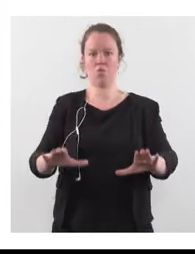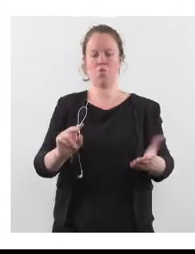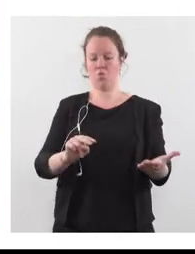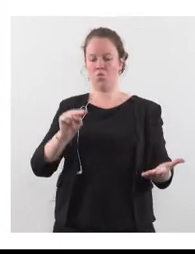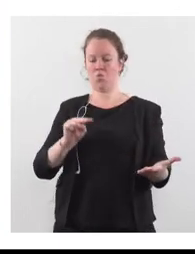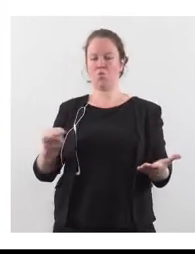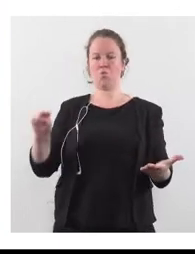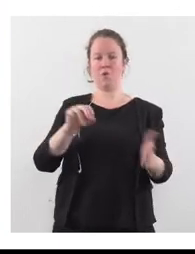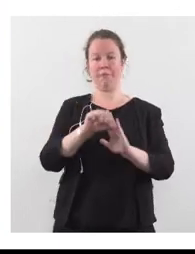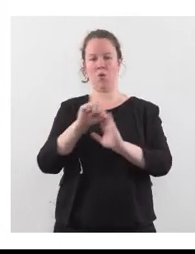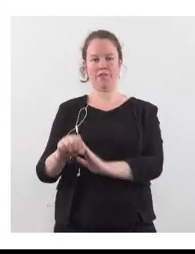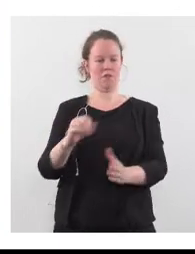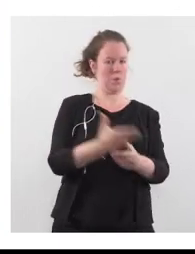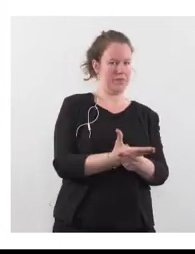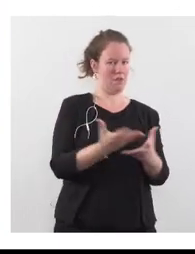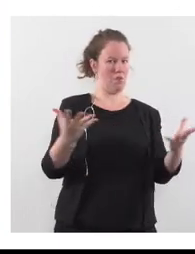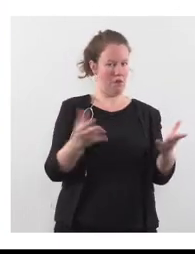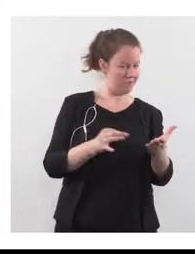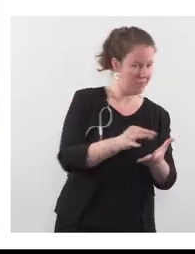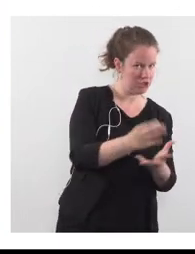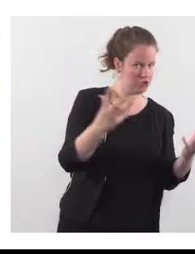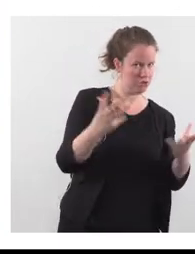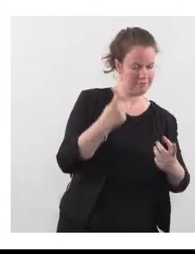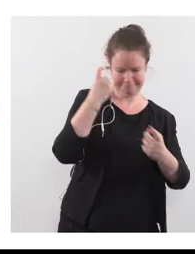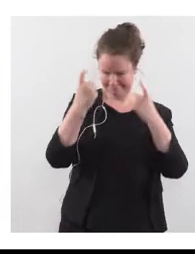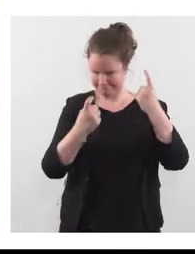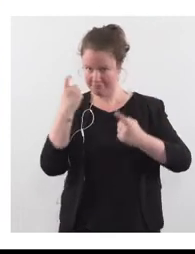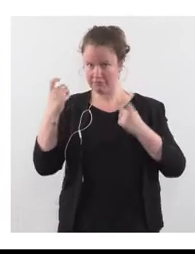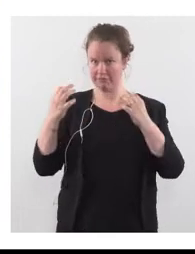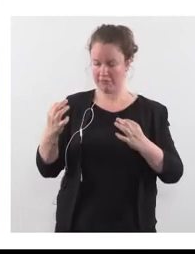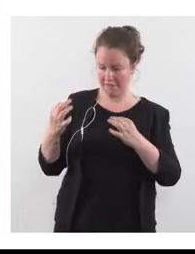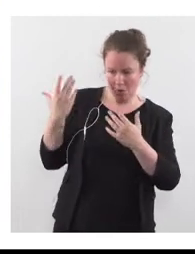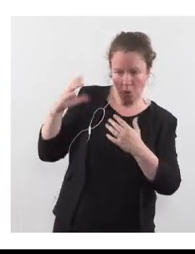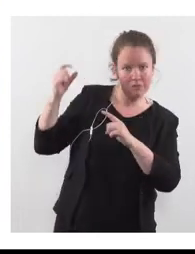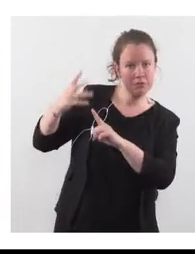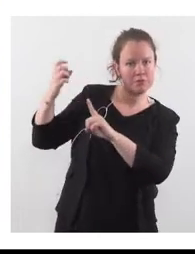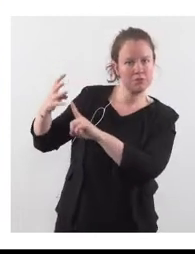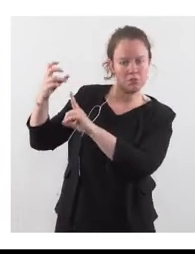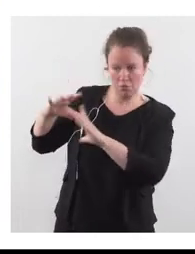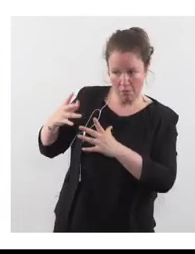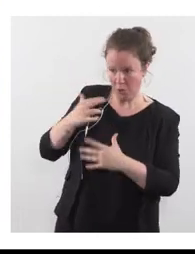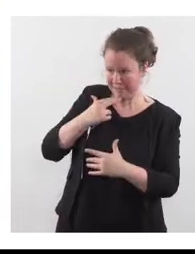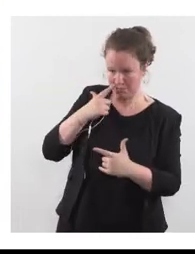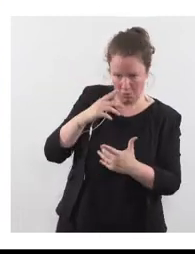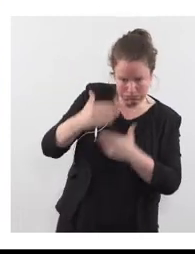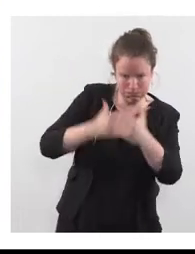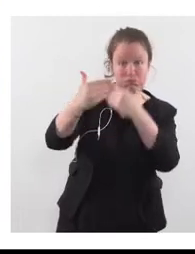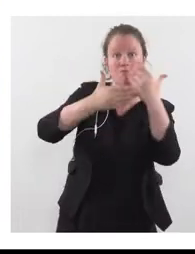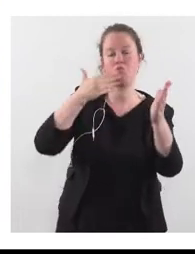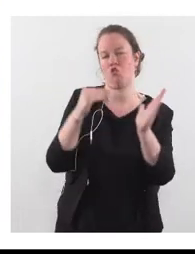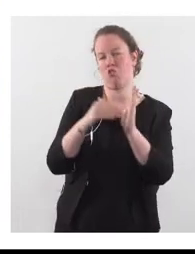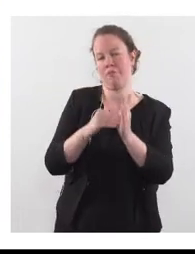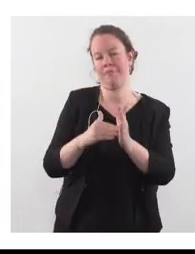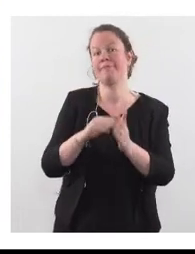contentieux stratégique en lien avec la planification de l'utilisation de nos autres pouvoirs. Nous aurons à cette occasion le